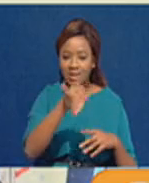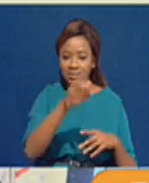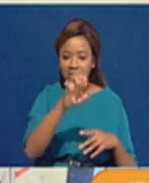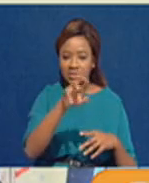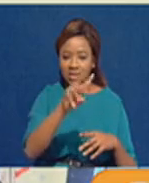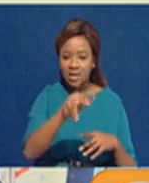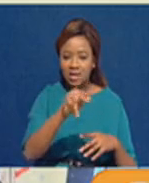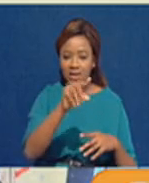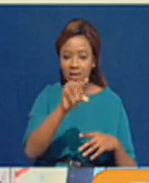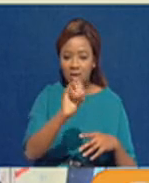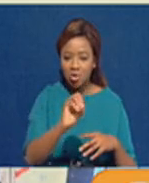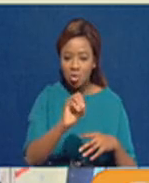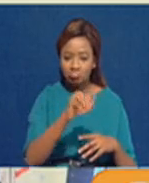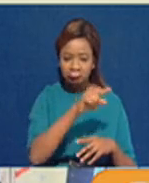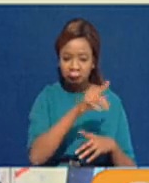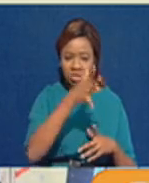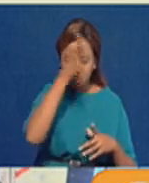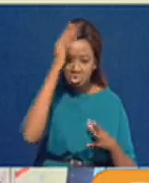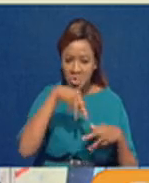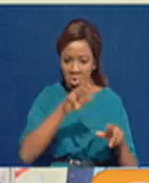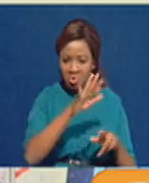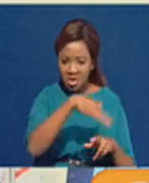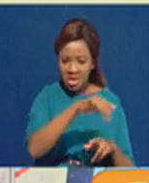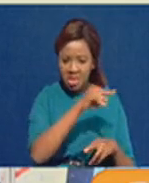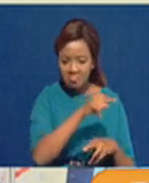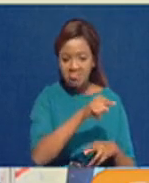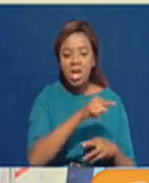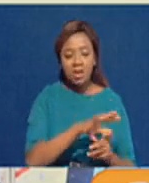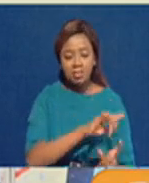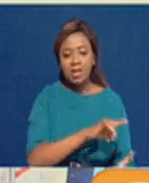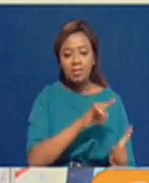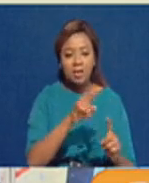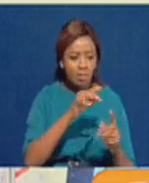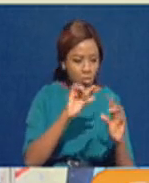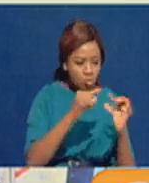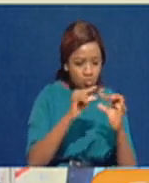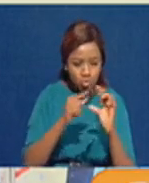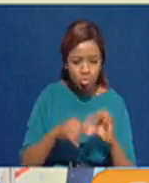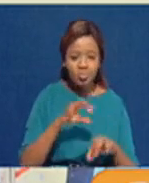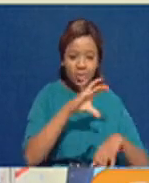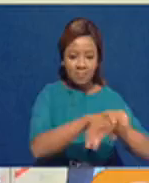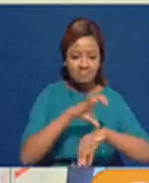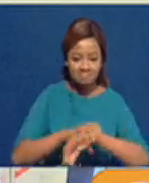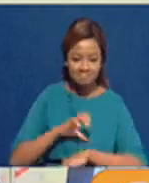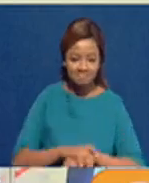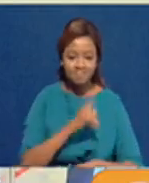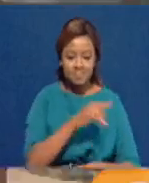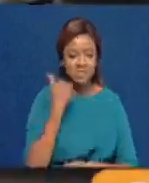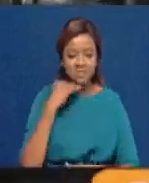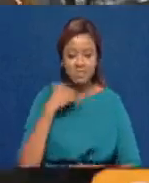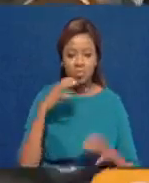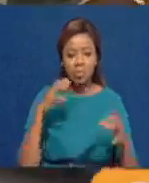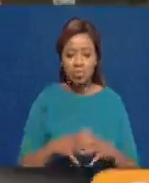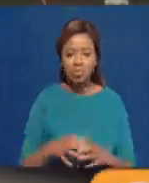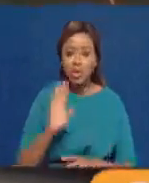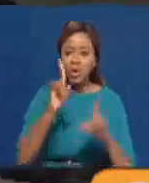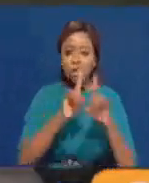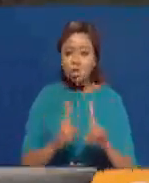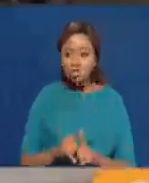Kitu tunafanya ni kuweza ku identify ile groups ambao wanahusika na huo utovu wa usalama. Following